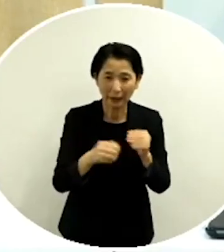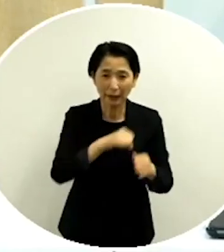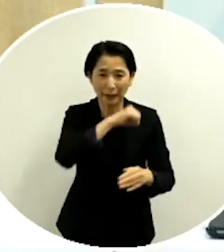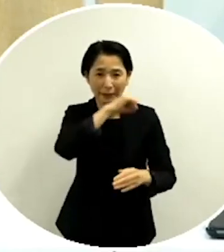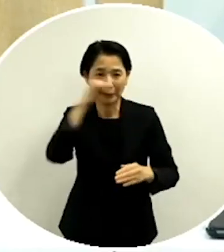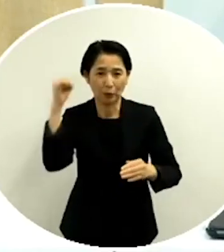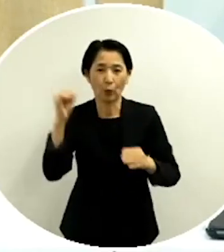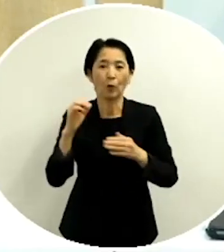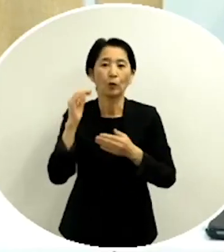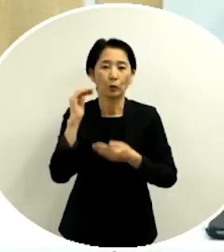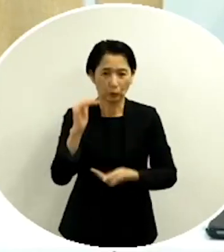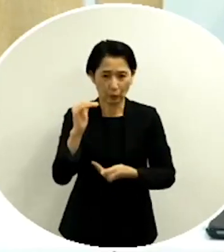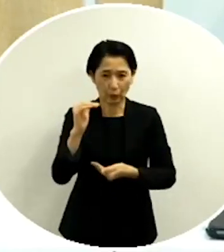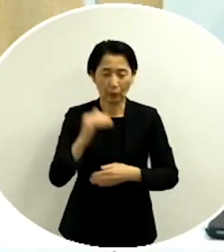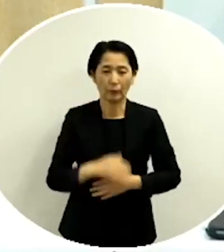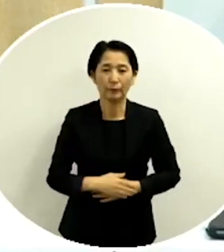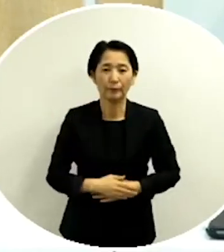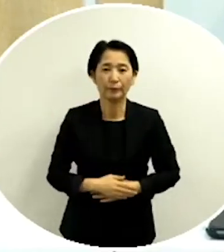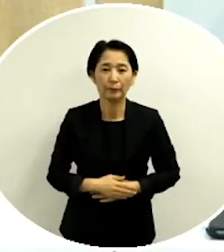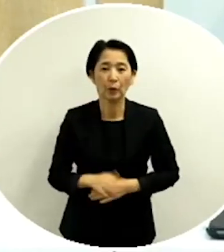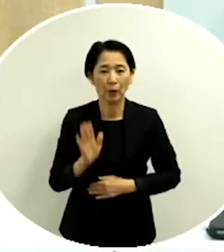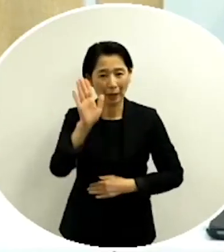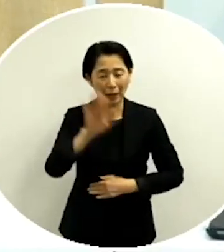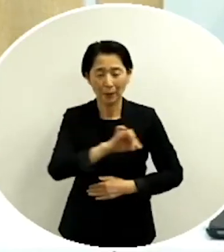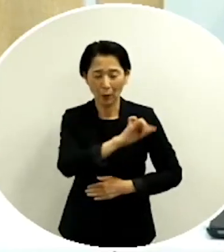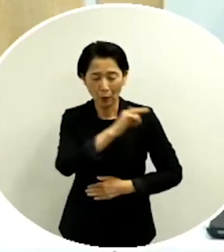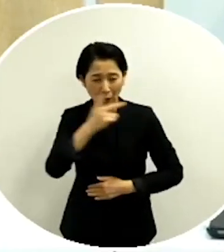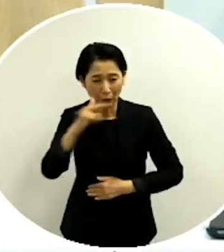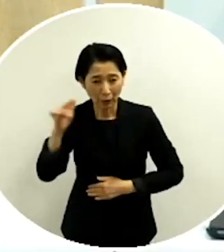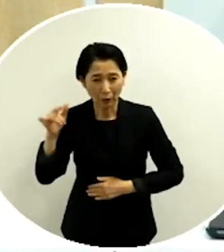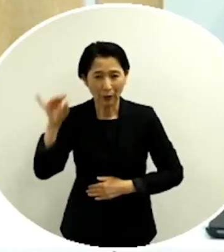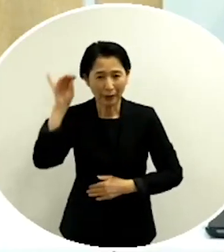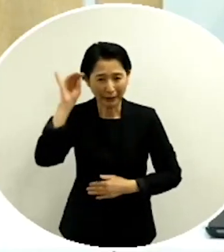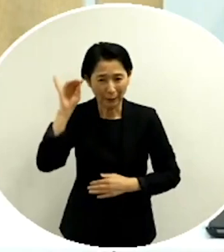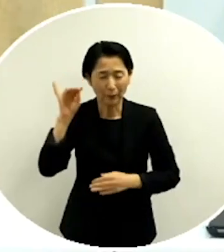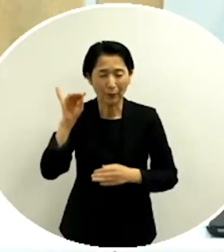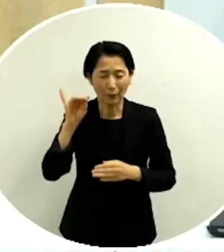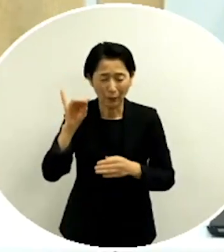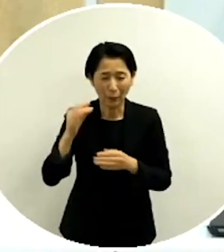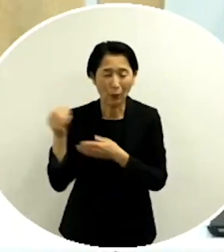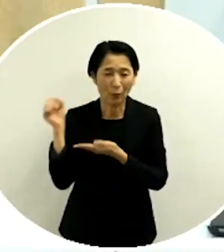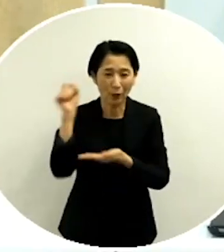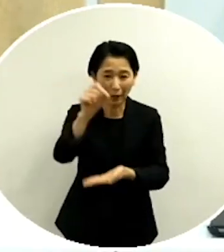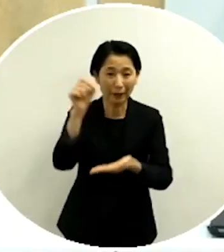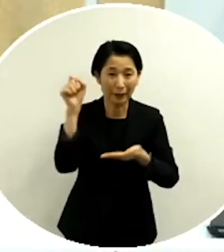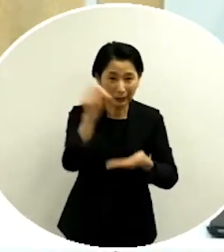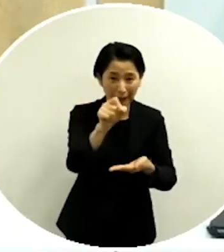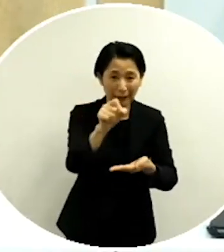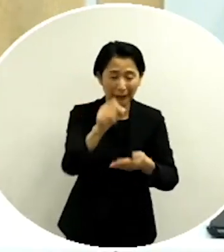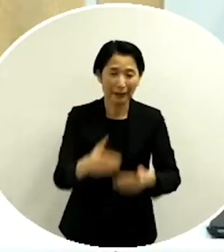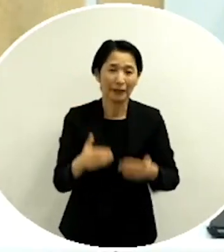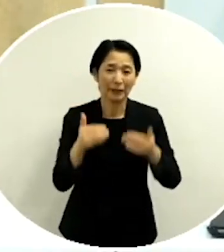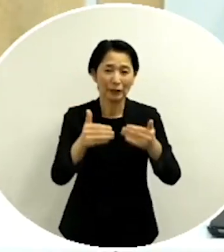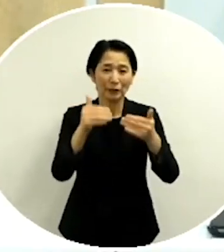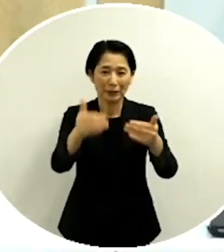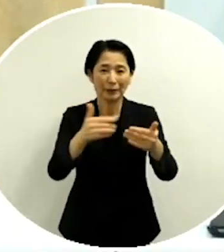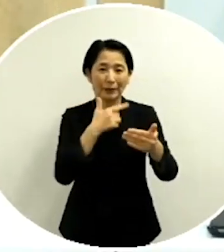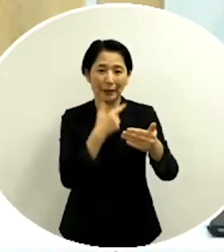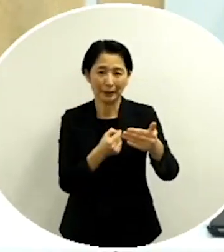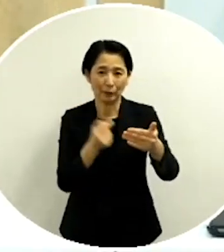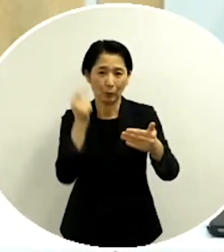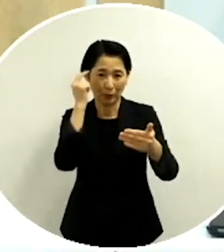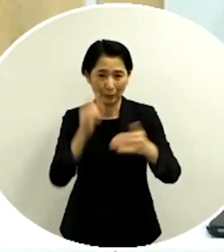していくそのためにこれからも色々な知恵を出し合いながら進んでいきたいと考えております